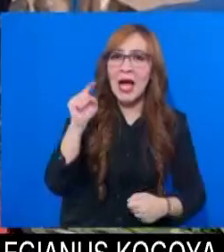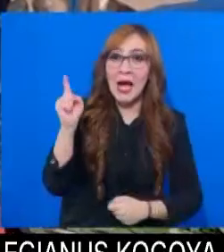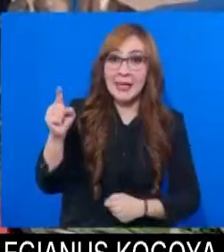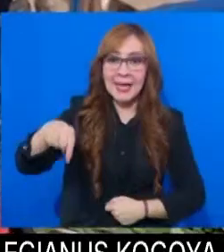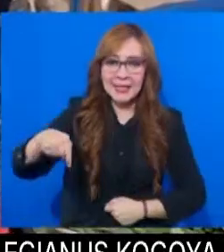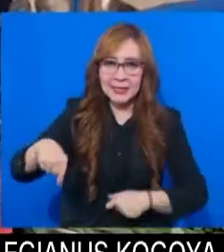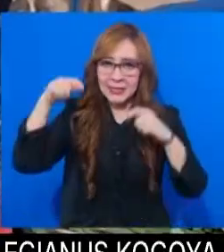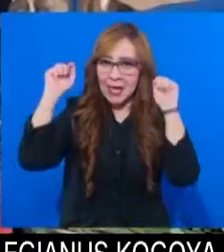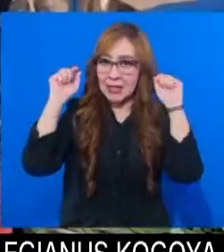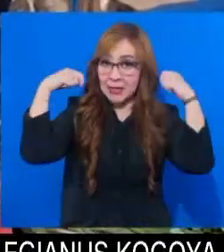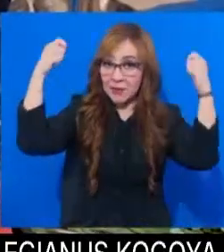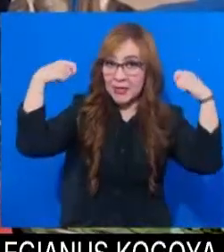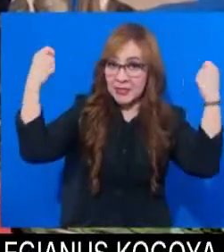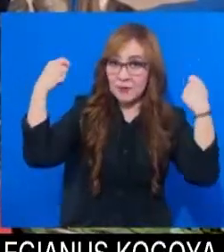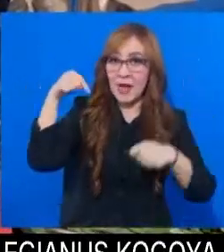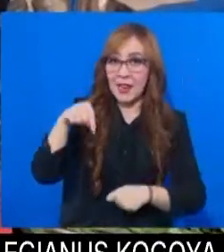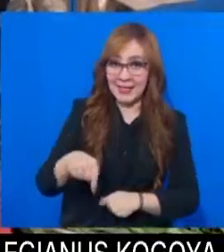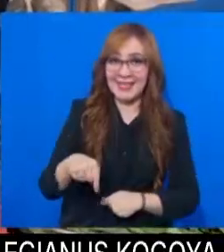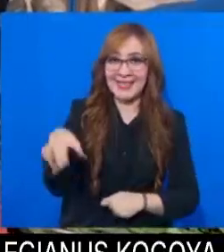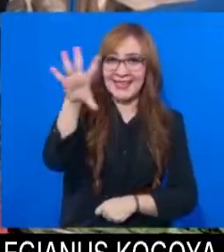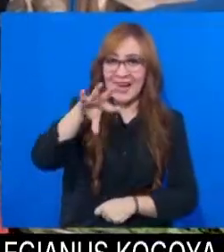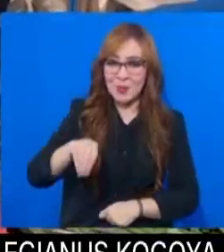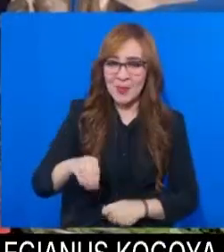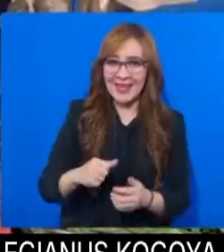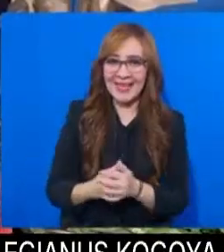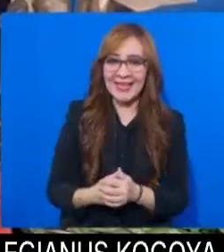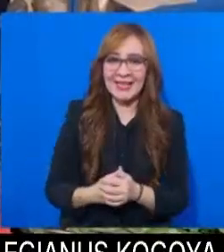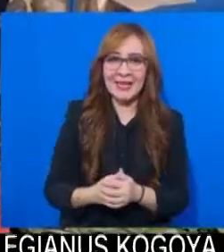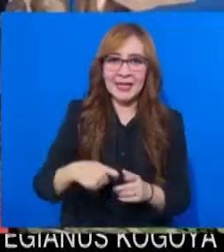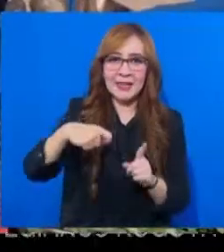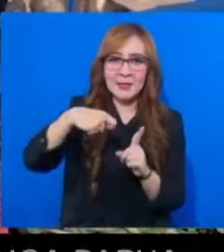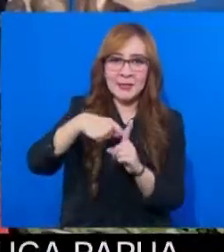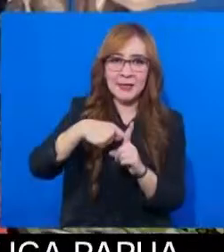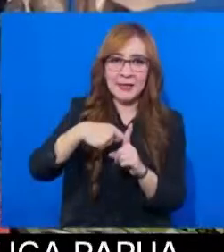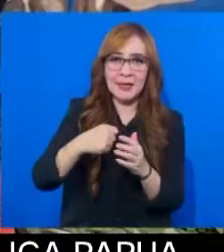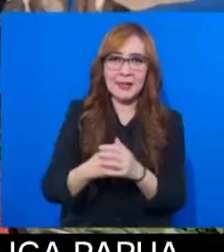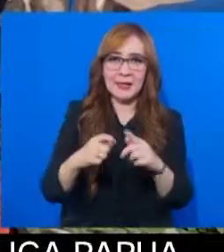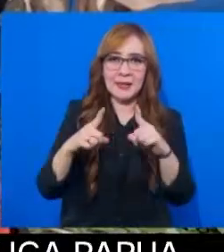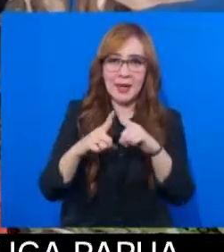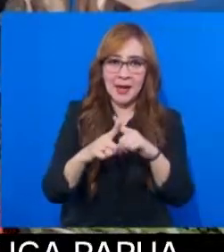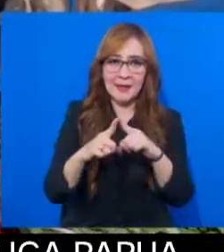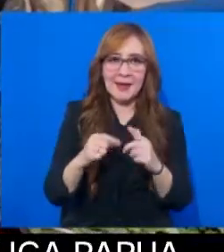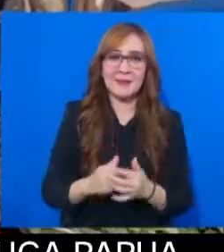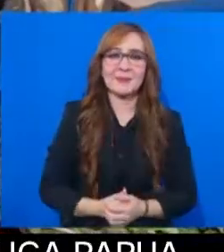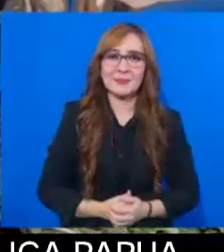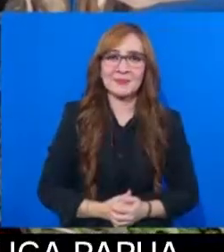Durian di Kecamatan Kerjo, Kabupaten Karanganyar. Dan yang paling digemari oleh para pengunjungnya.